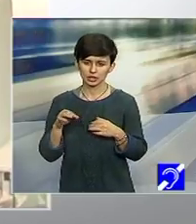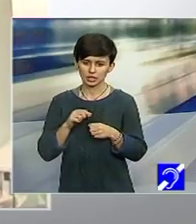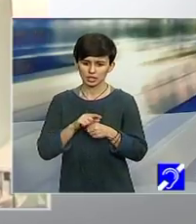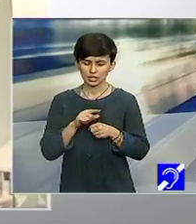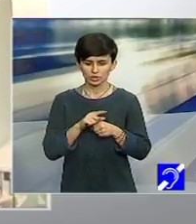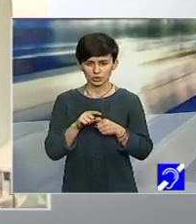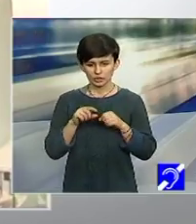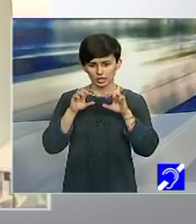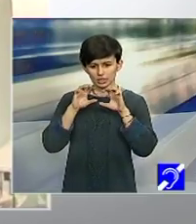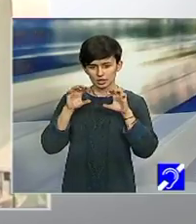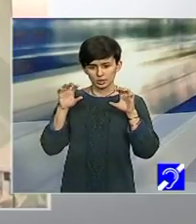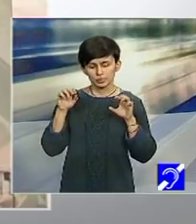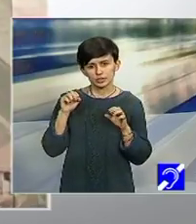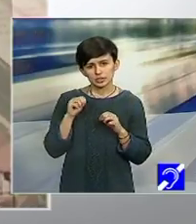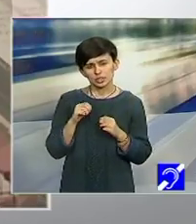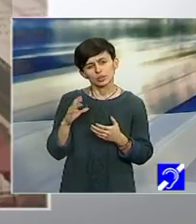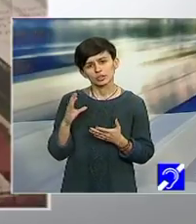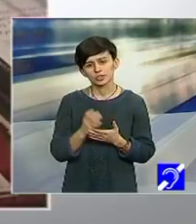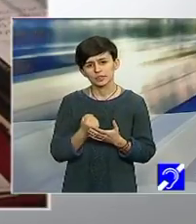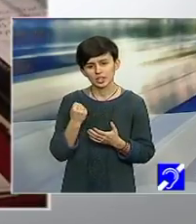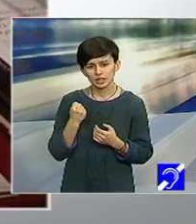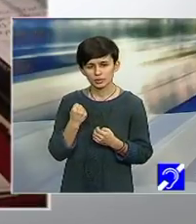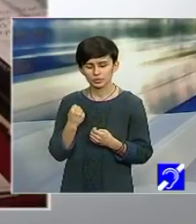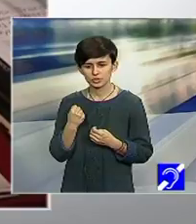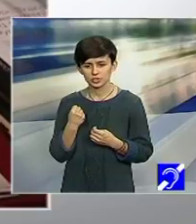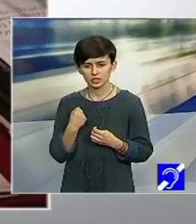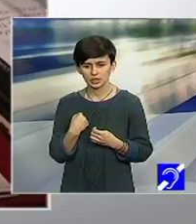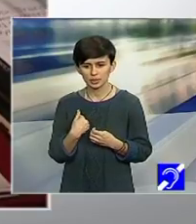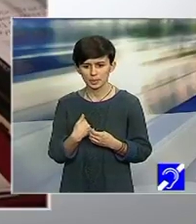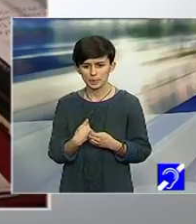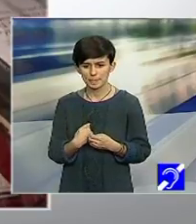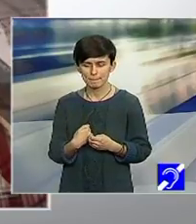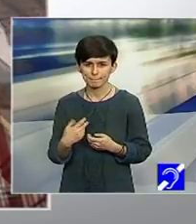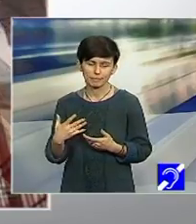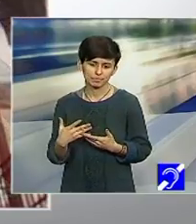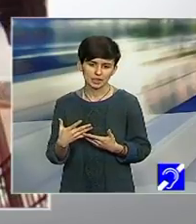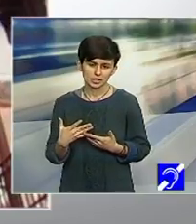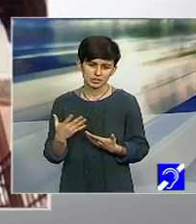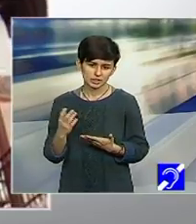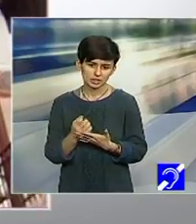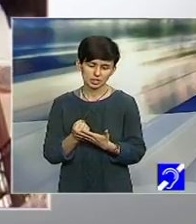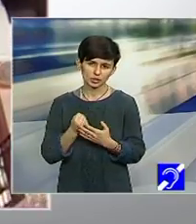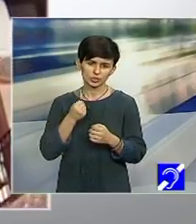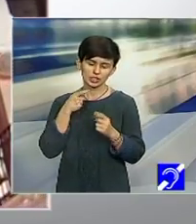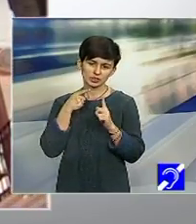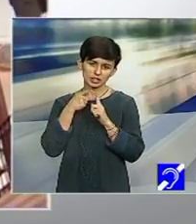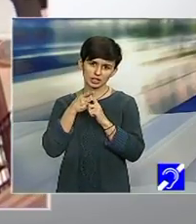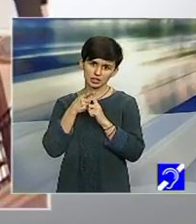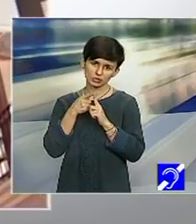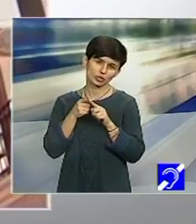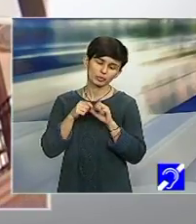muzeului va reuși să își îndeplinească misiunea, adică să